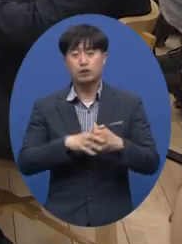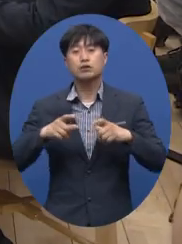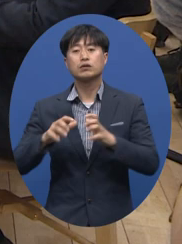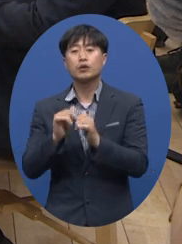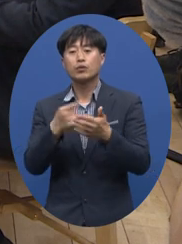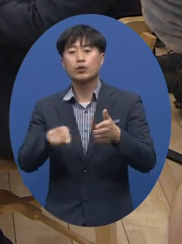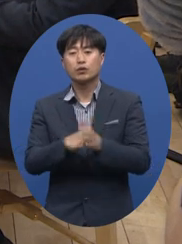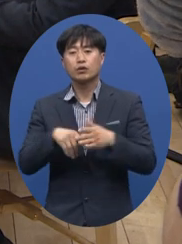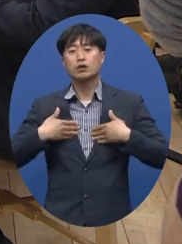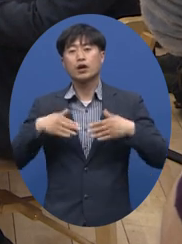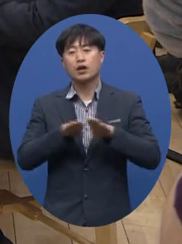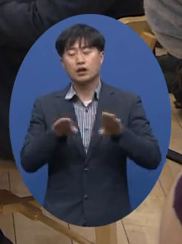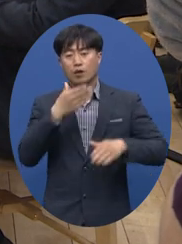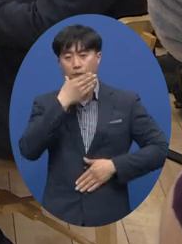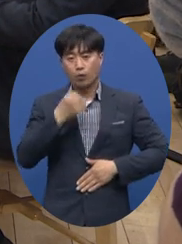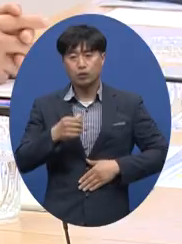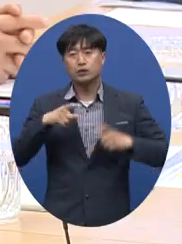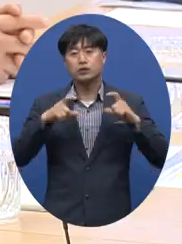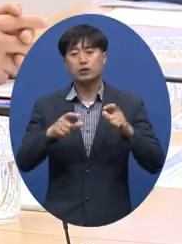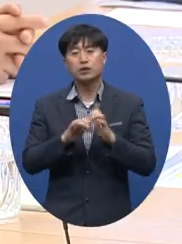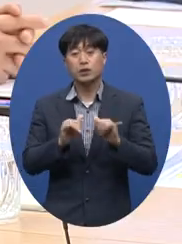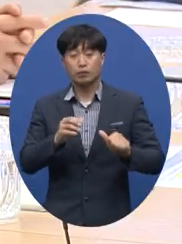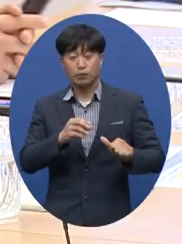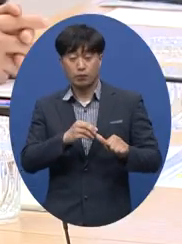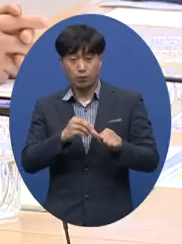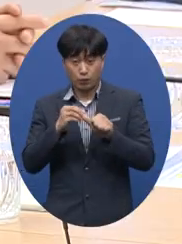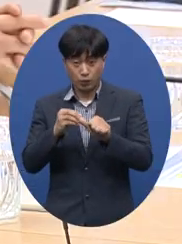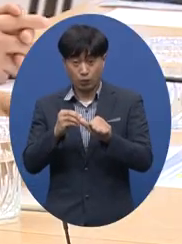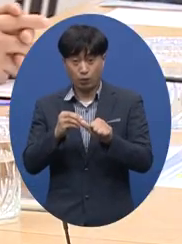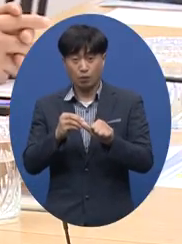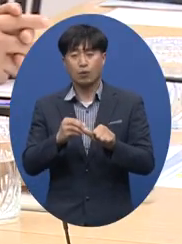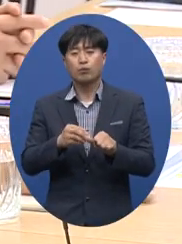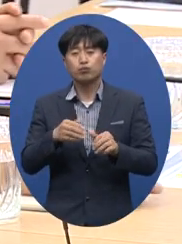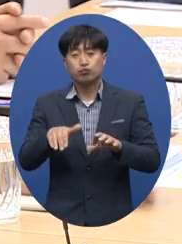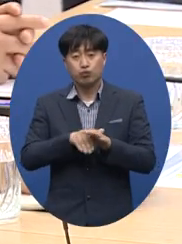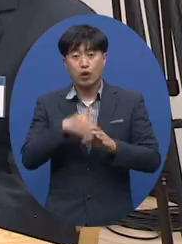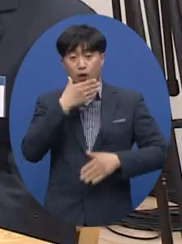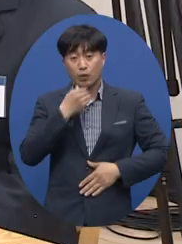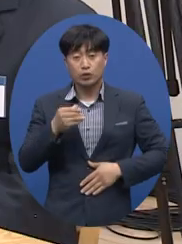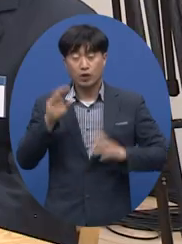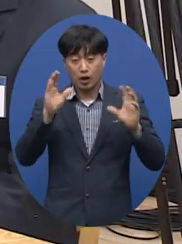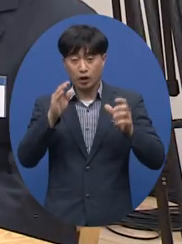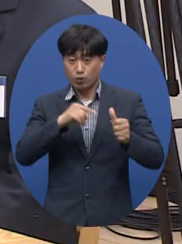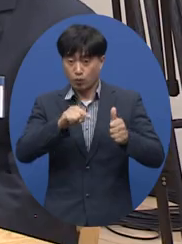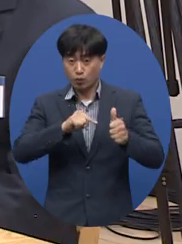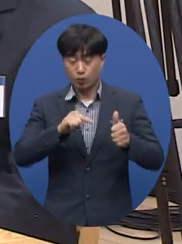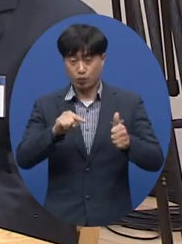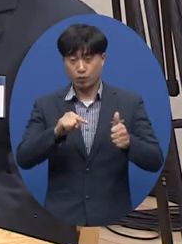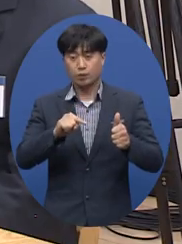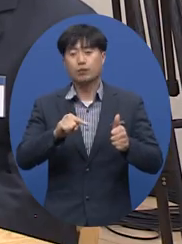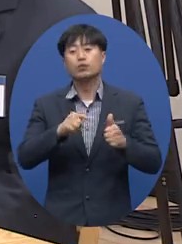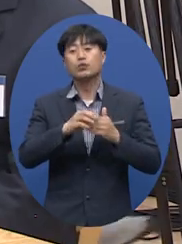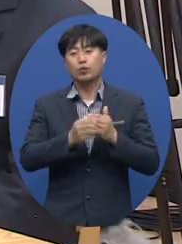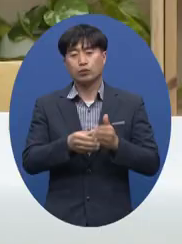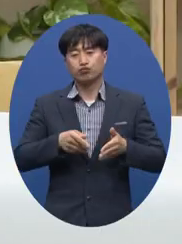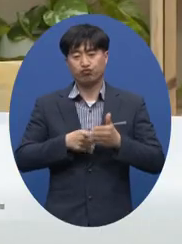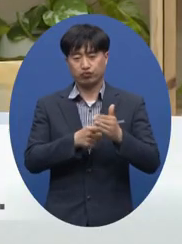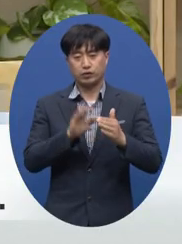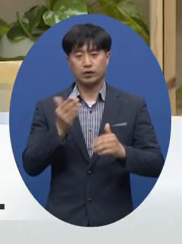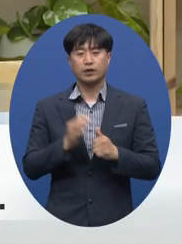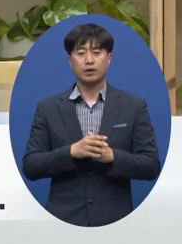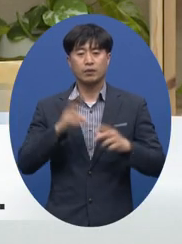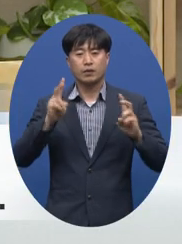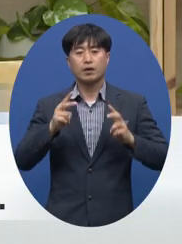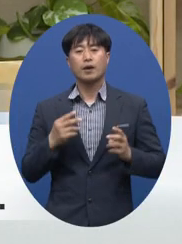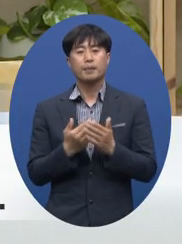주민을 위해선 취약계층 복지와 지역 인재 양성 및 고용, 문화 복지, 어린이 청소년 교육 프로그램 등을 추진합니다.